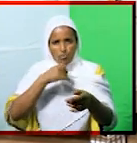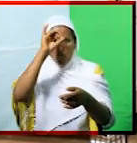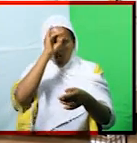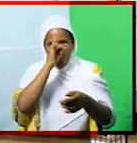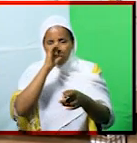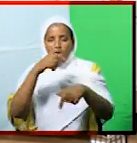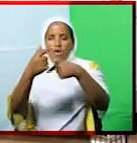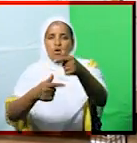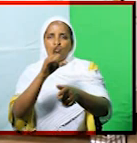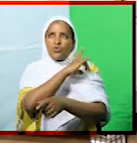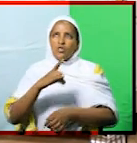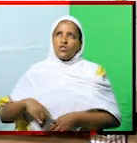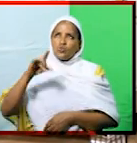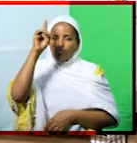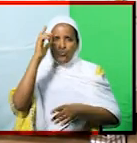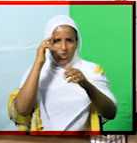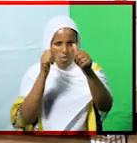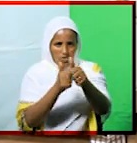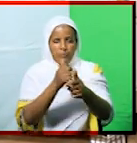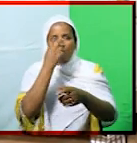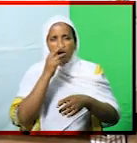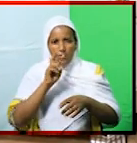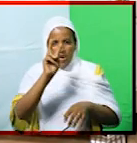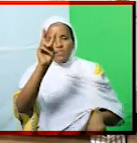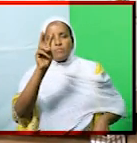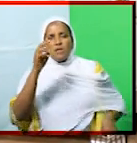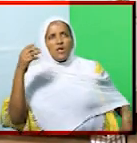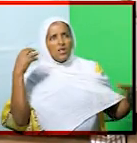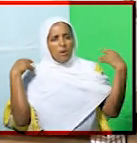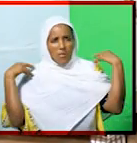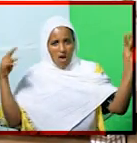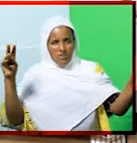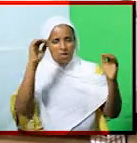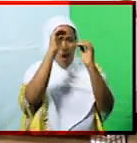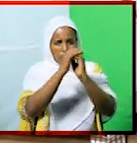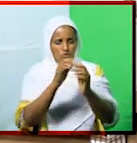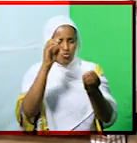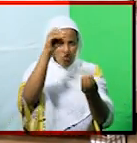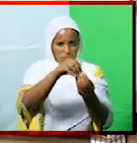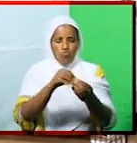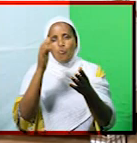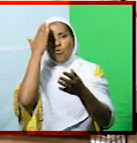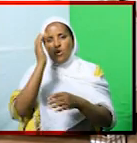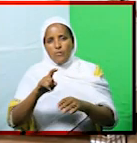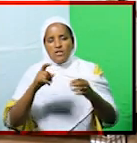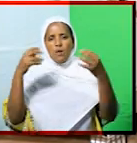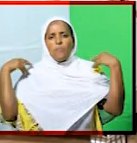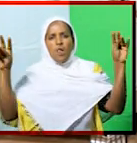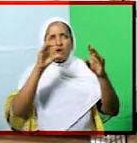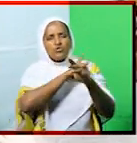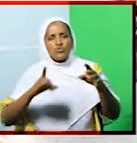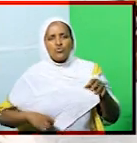እንደ ሰንሰለት ናቸው ነው የሚባባቶቻችን። አንዷን ቀለበት ስንይዛት የላይኛይቱን ቀለበት ስናነሳ የመጨረሻይቱ ሁሉ